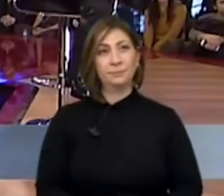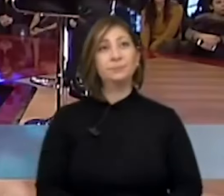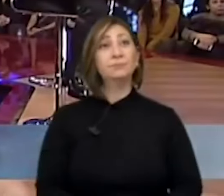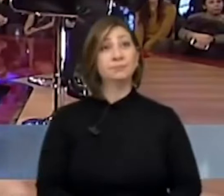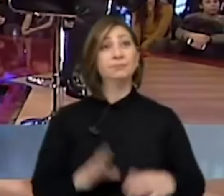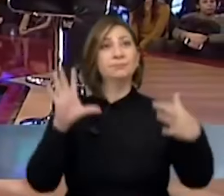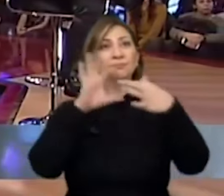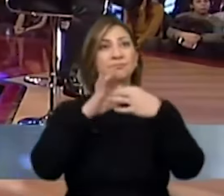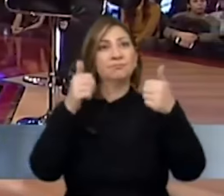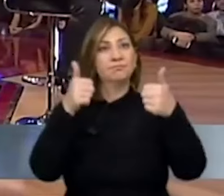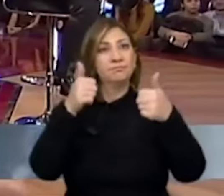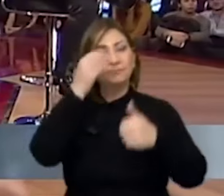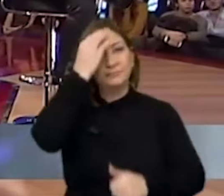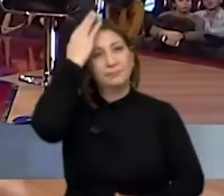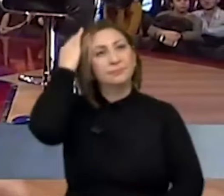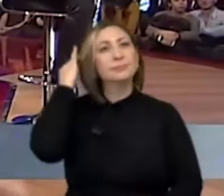Hatta mı şu anda?